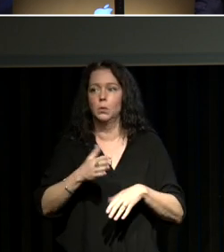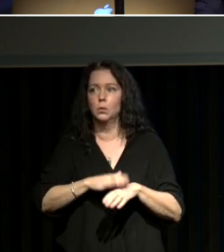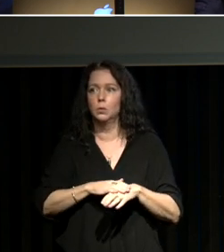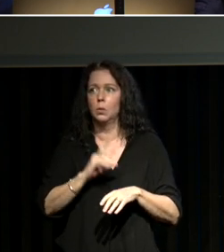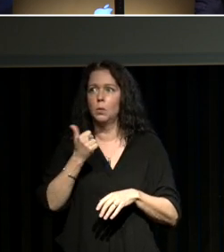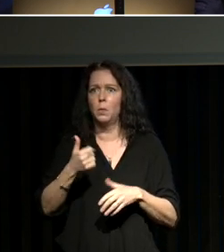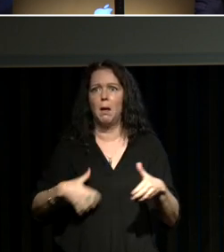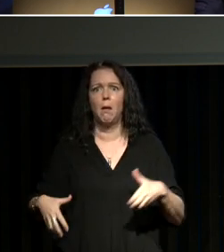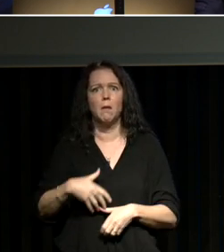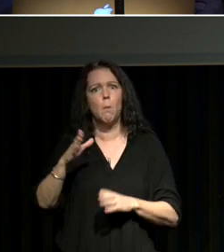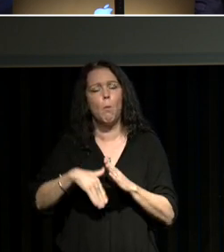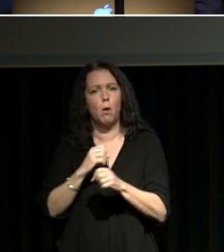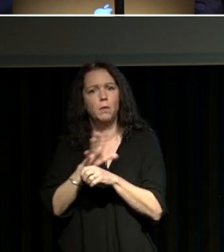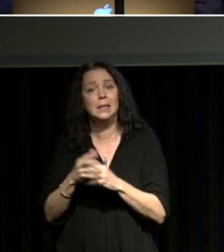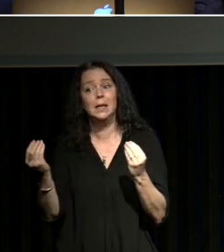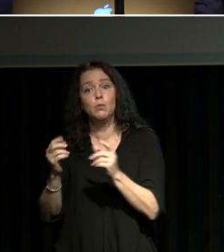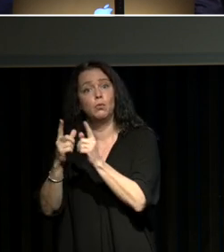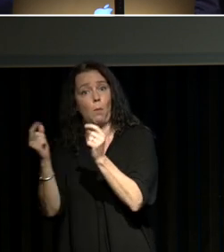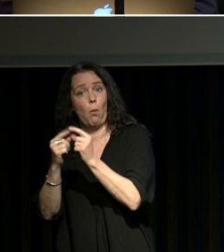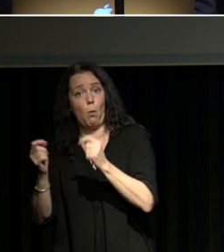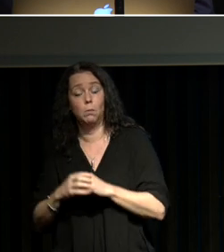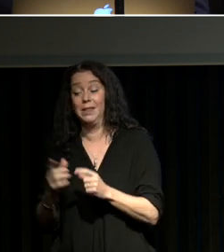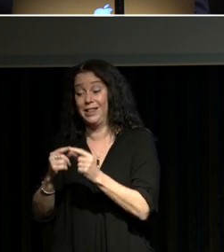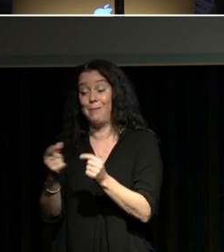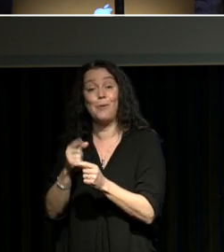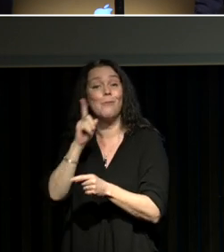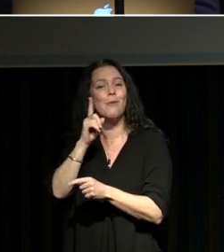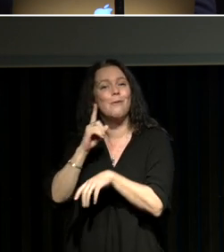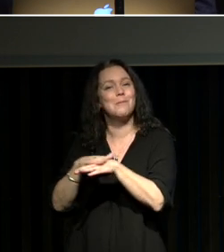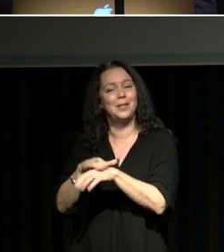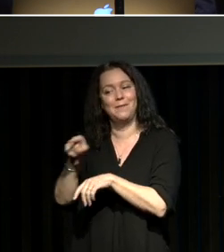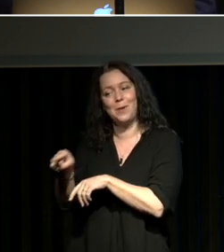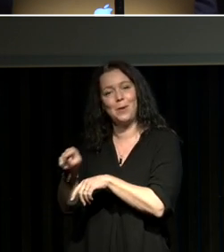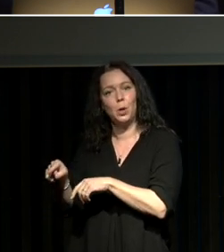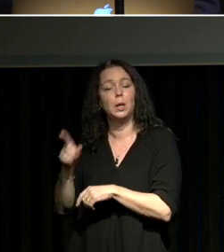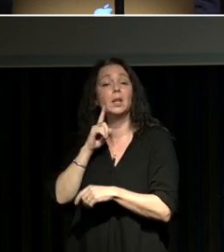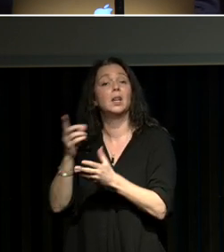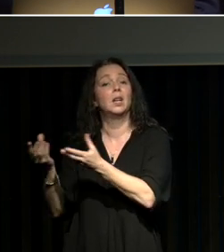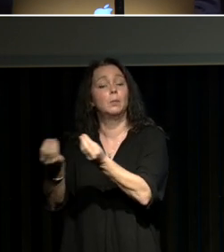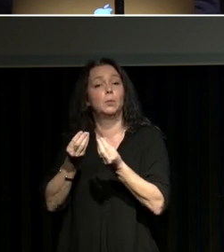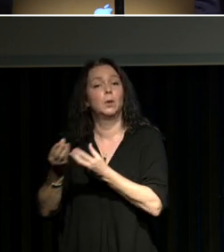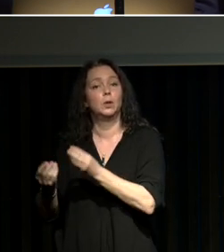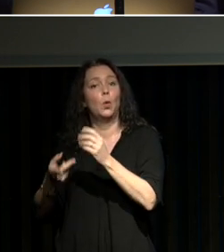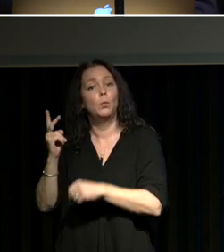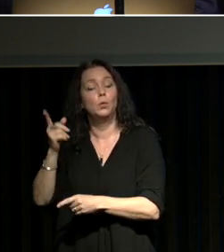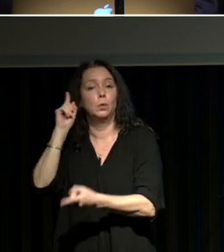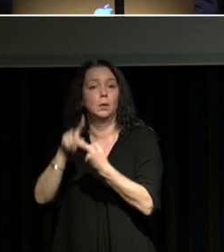vague par le Covid, c'est le Japon, pour une raison qui est très simple, c'est qu'au Japon, c'est une population qui est surtout